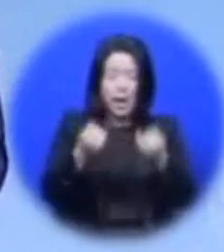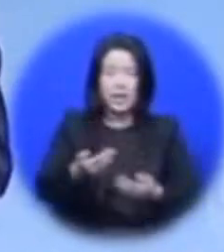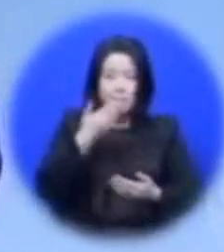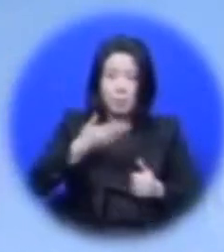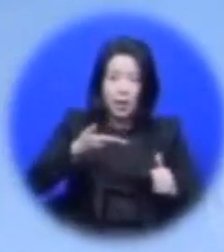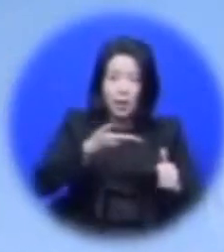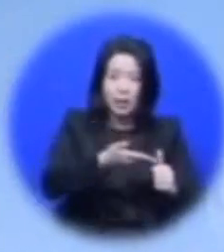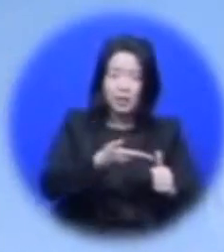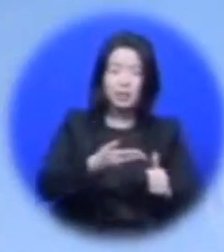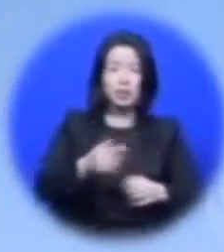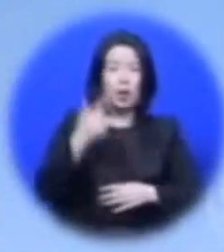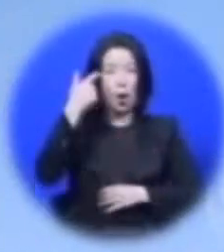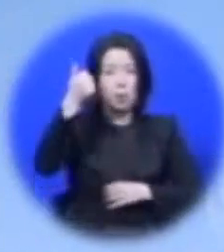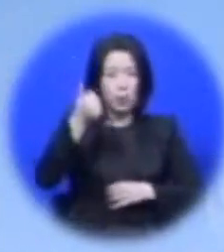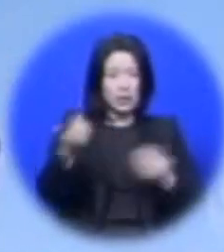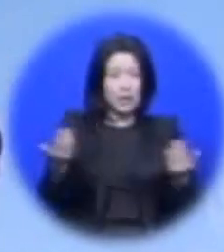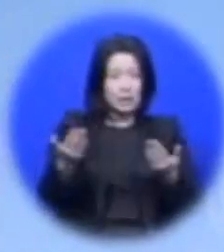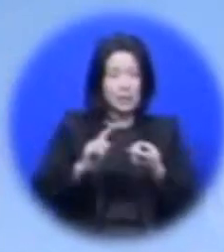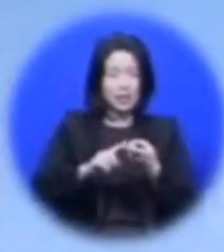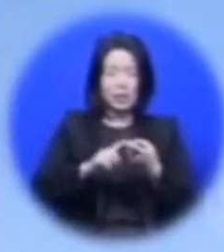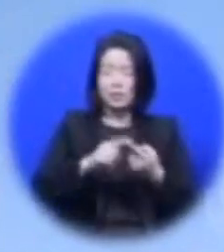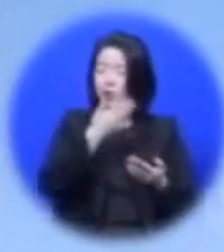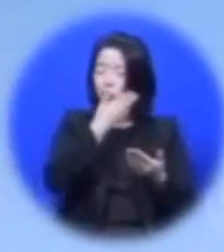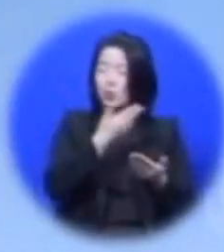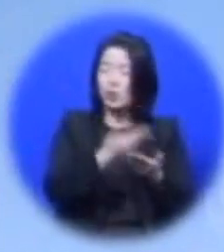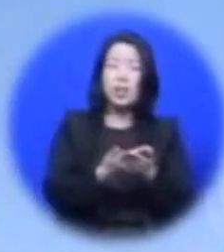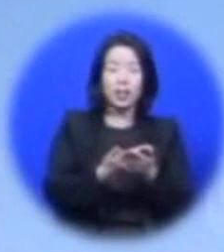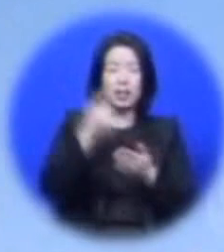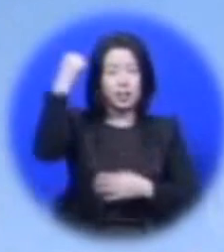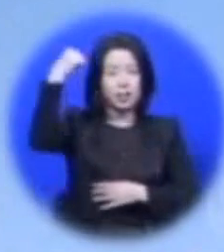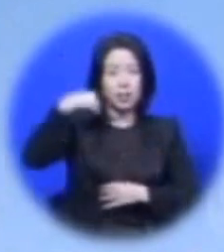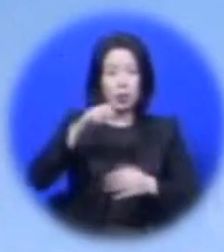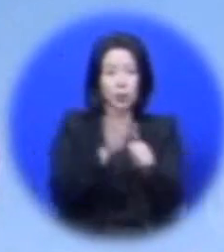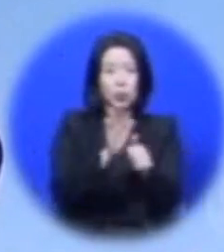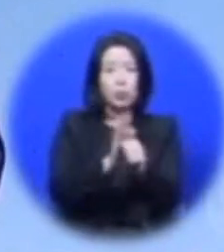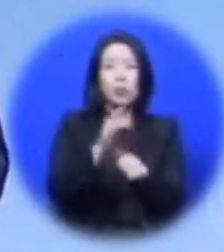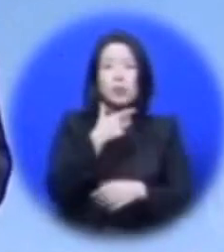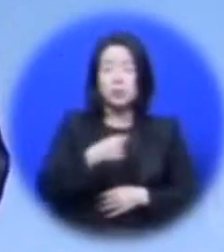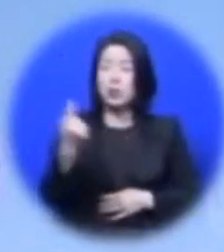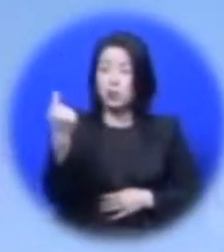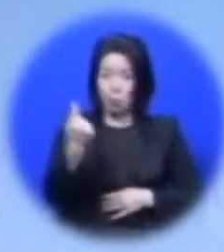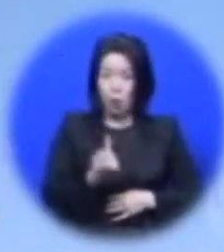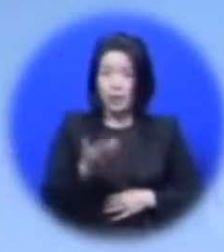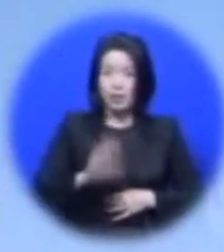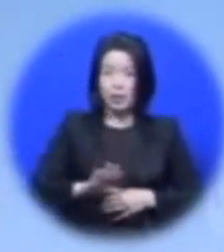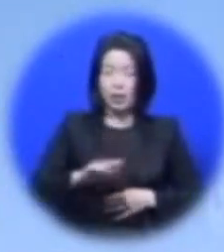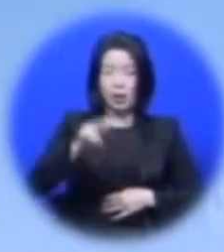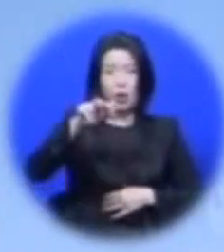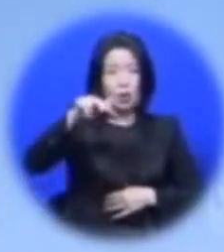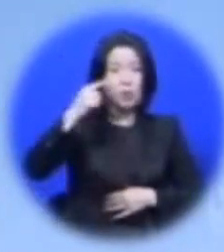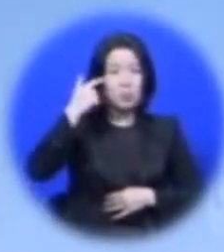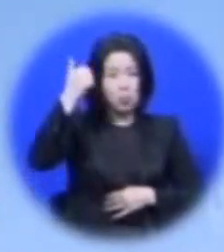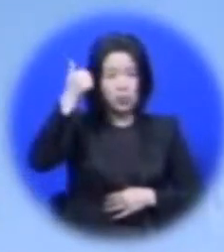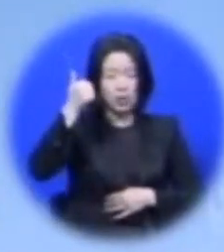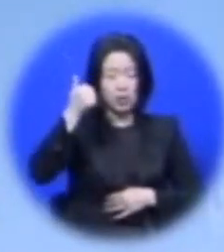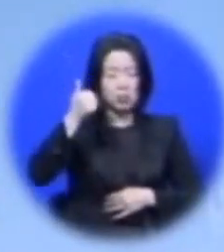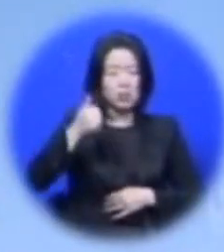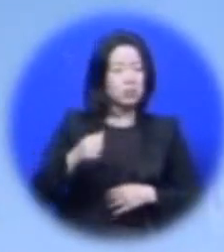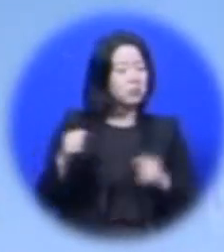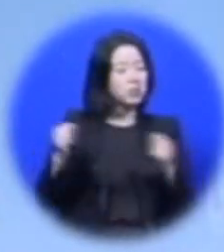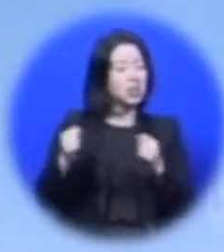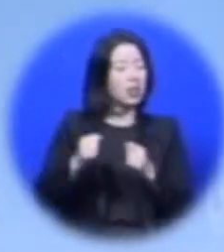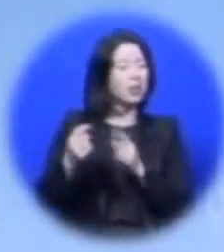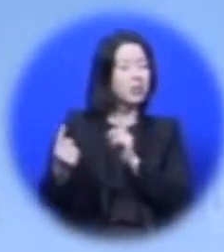목사님의 사역을 귀하게 여기고 뭔가 돕고 싶은 마음으로 왔는데 조지 밀러 목사님이 아주 쌀쌀하게